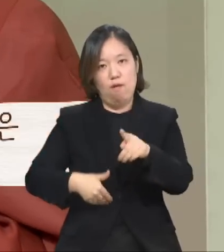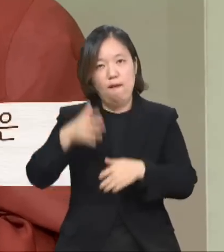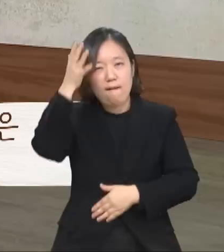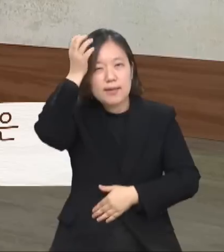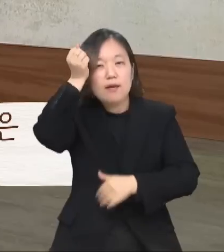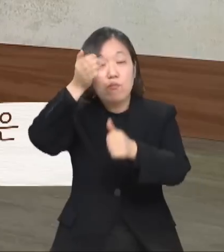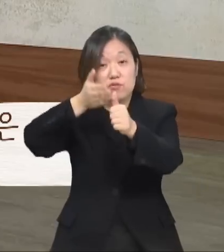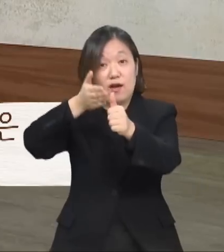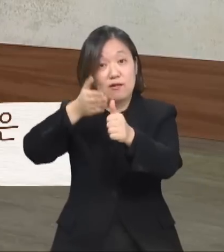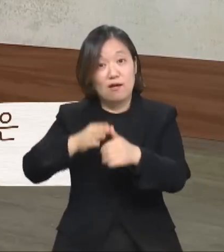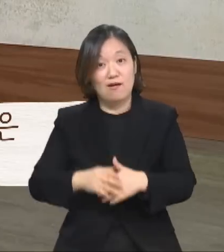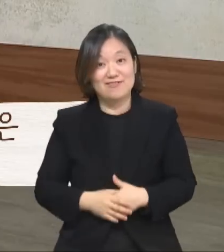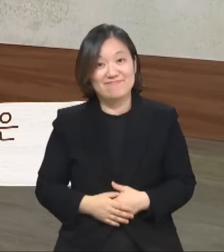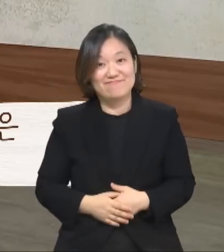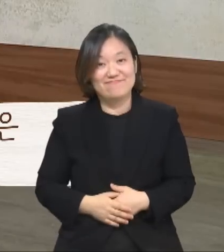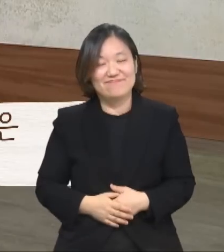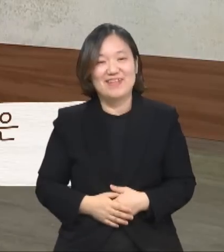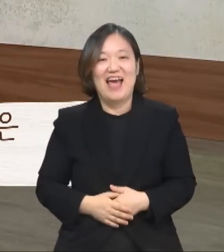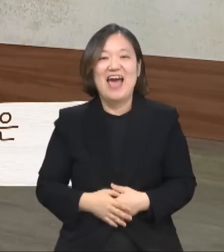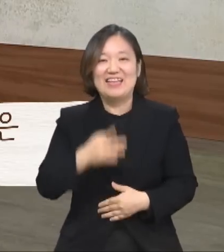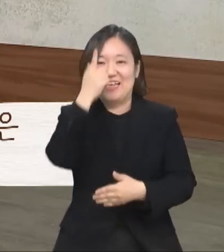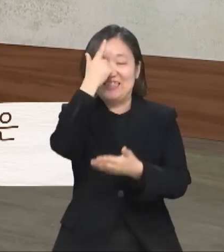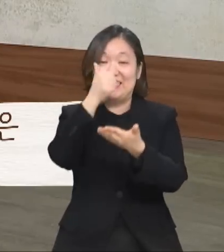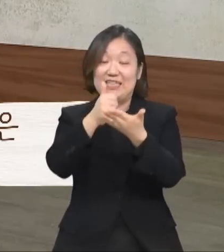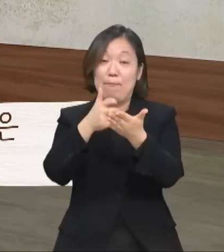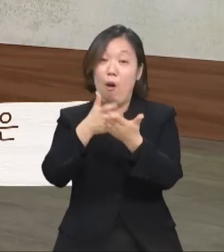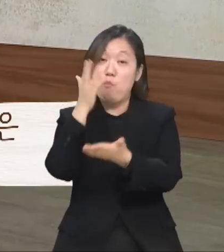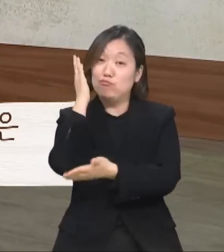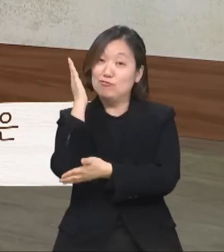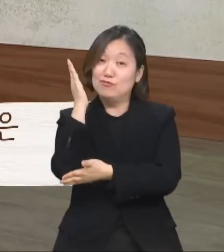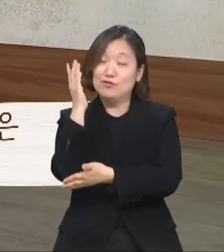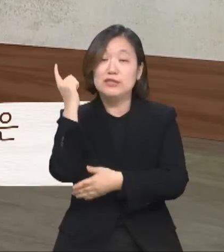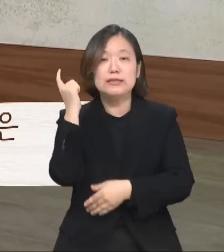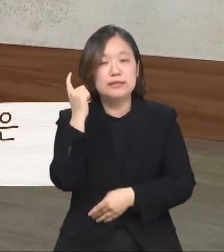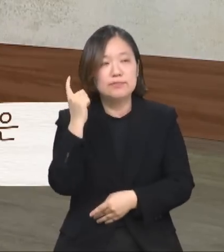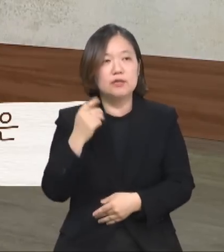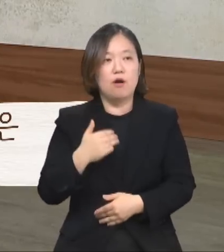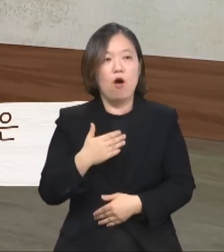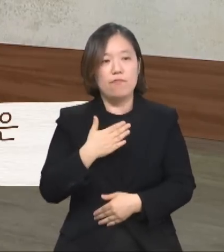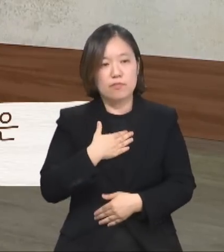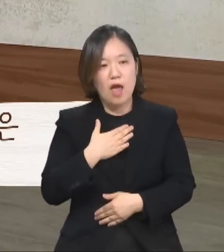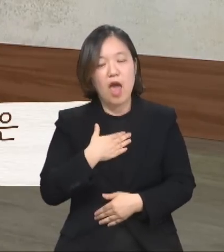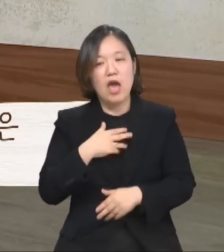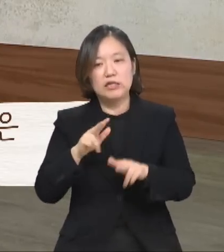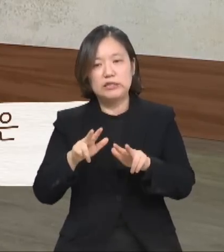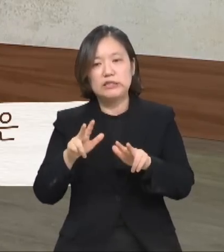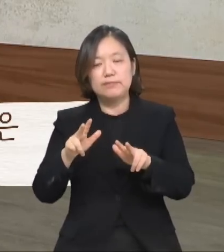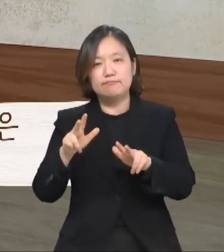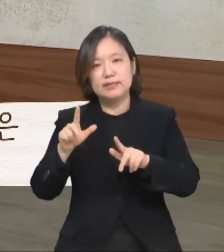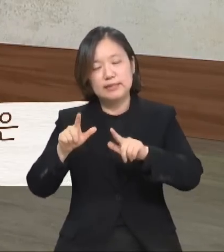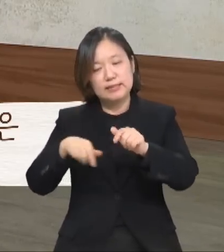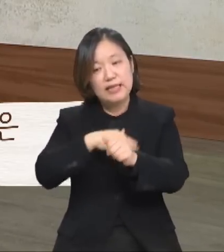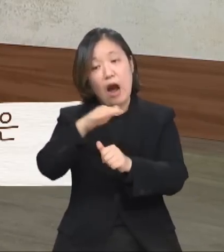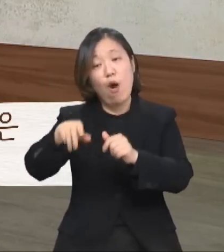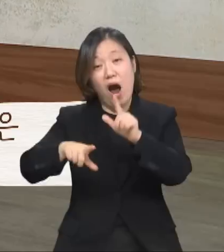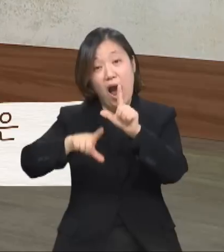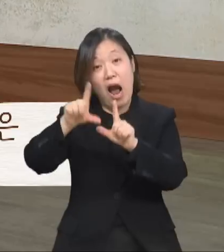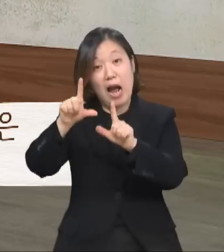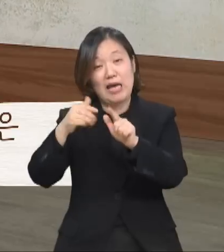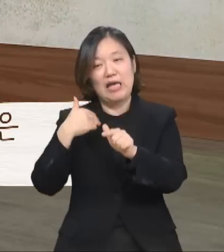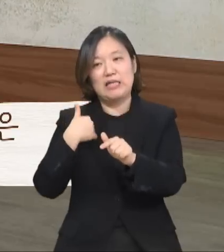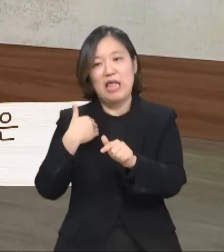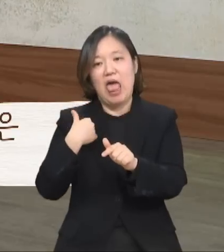소나무 법문을 들으면서 내가 겪는 이런 상황이 결국은 내가